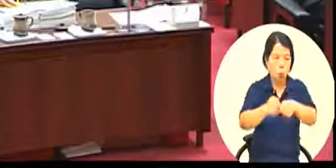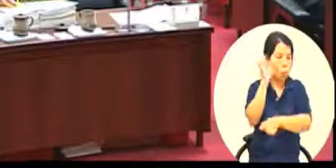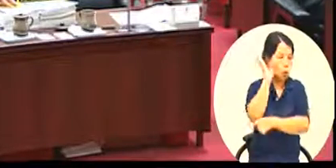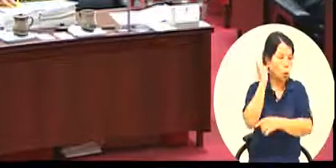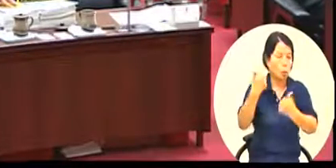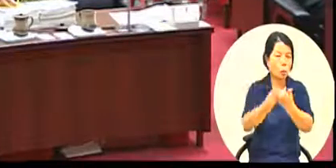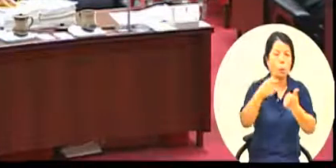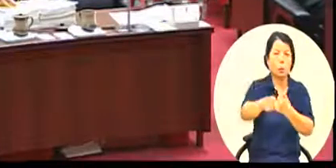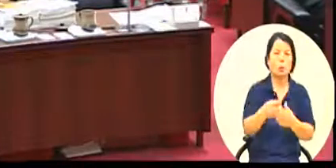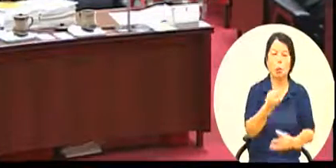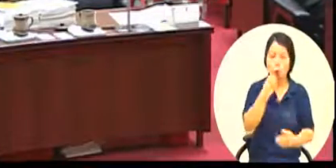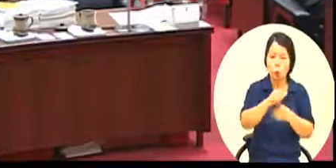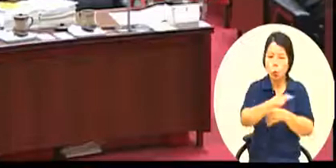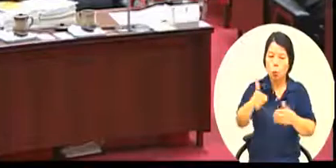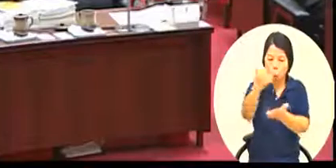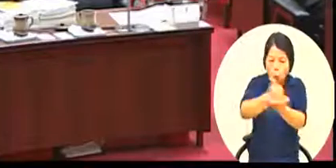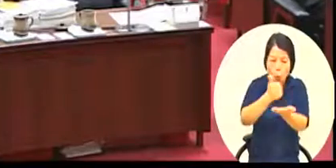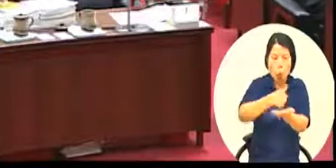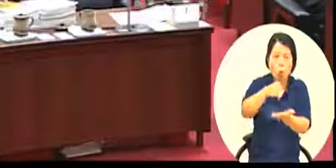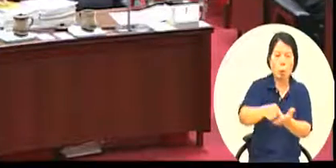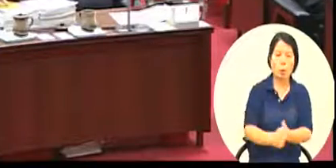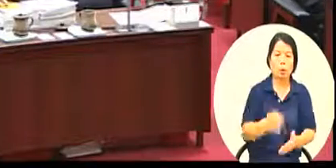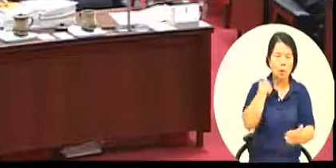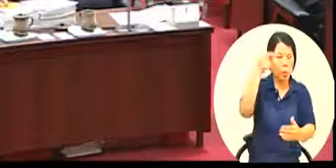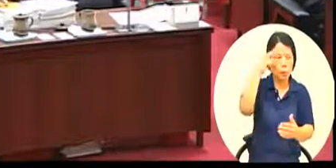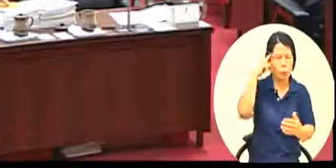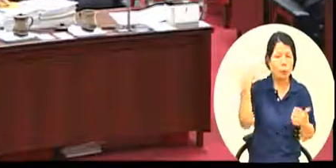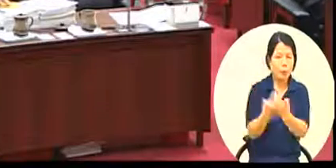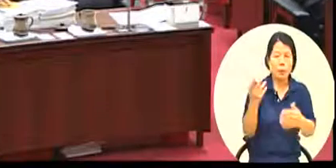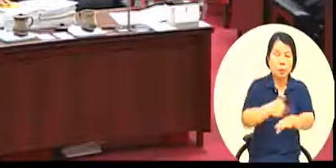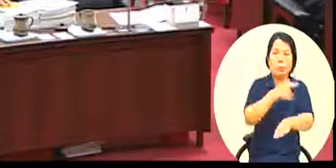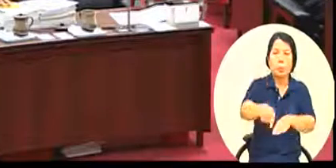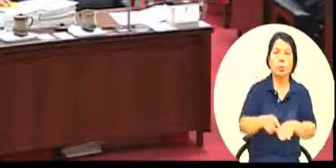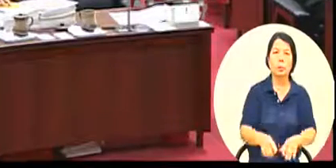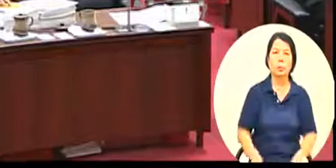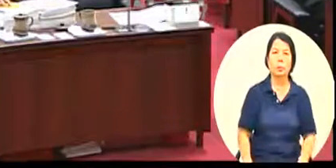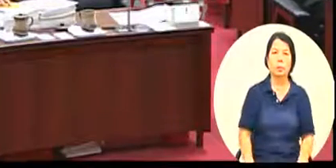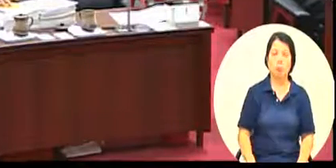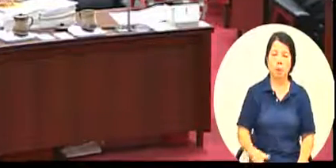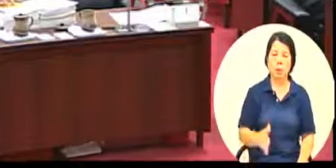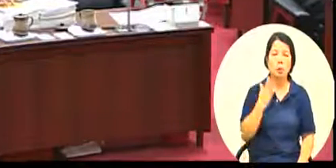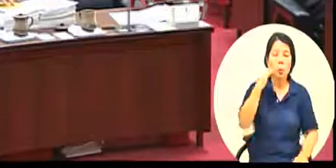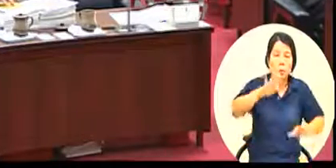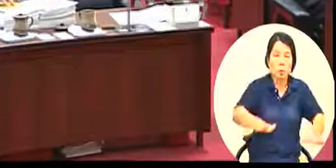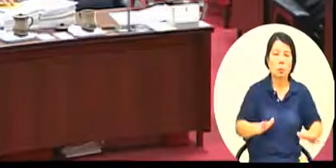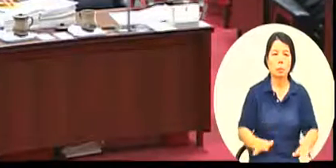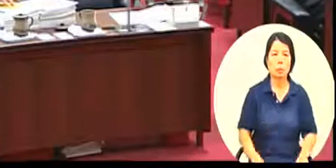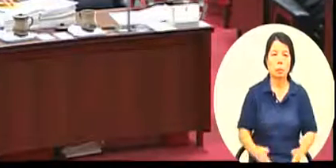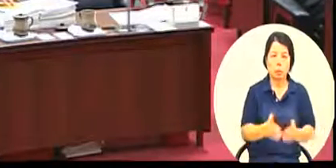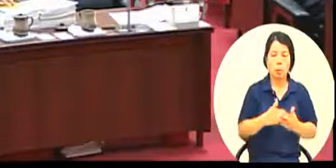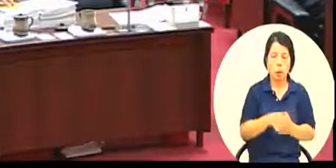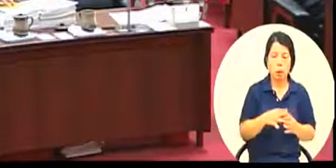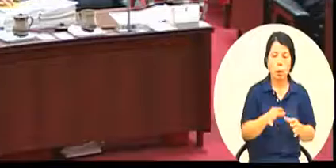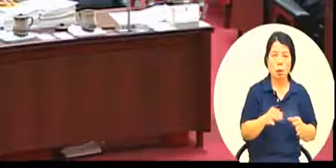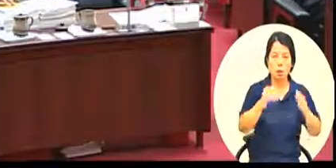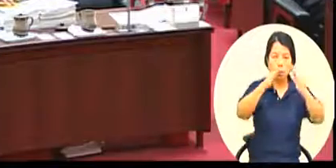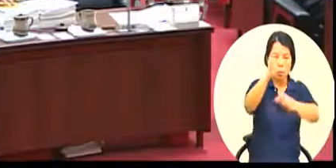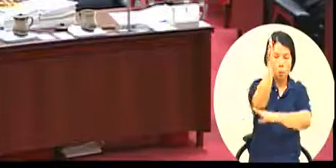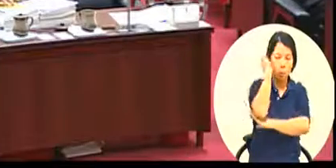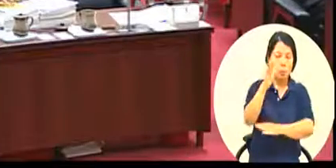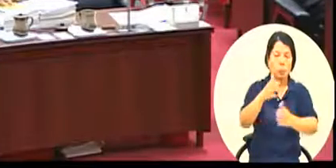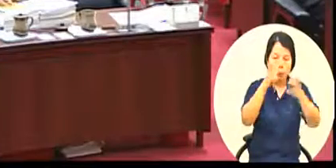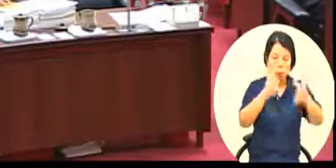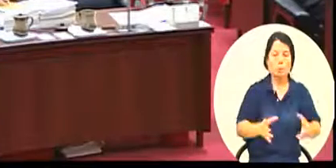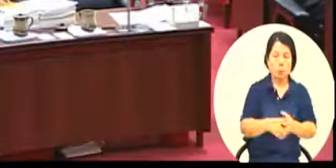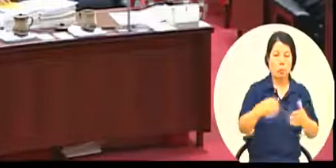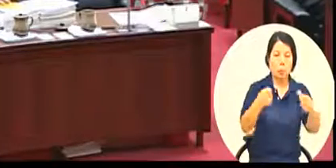日本的食品书台我们并不反对啊，可是今天来讲，既然今天是要在地方上面来开公听会，